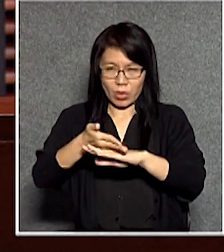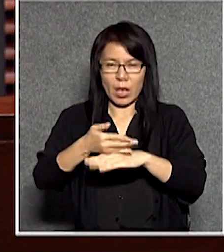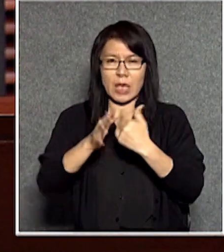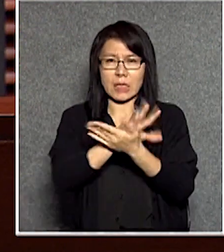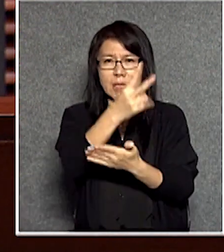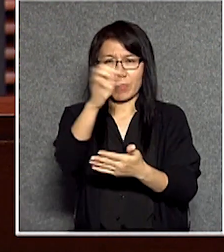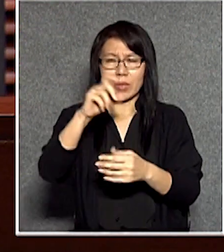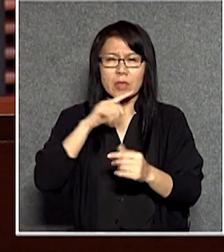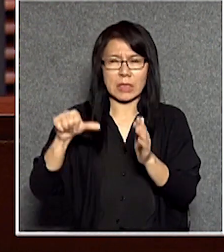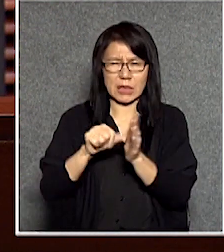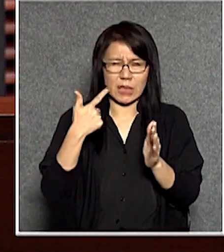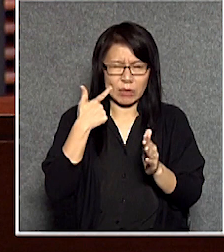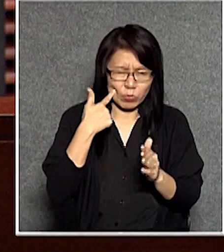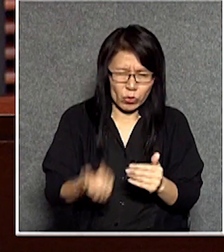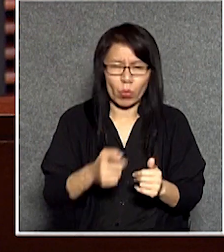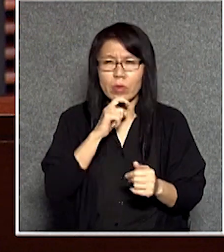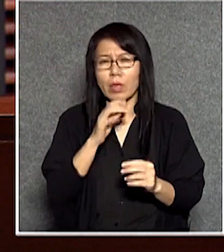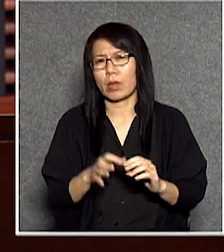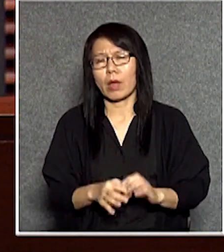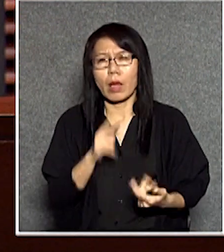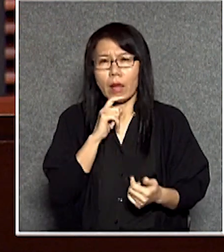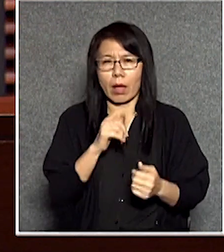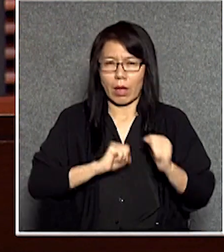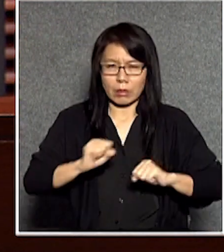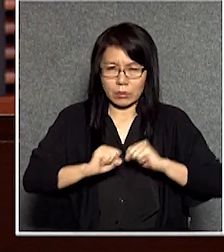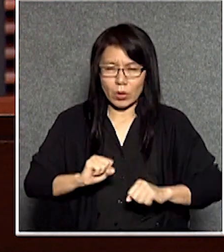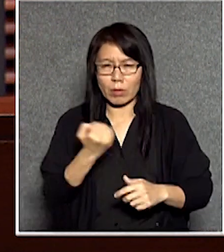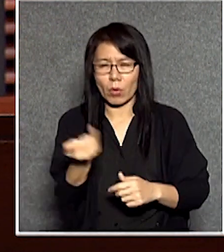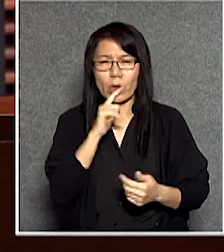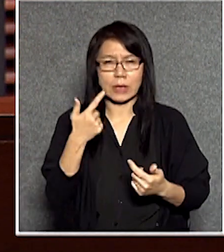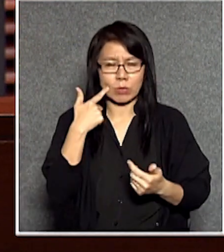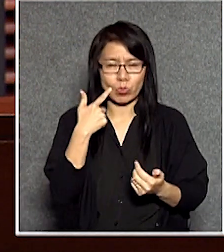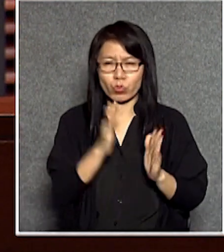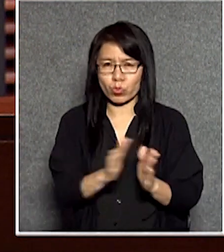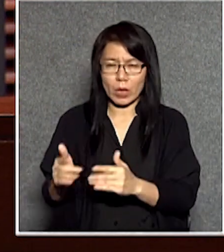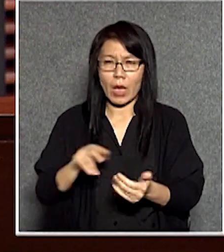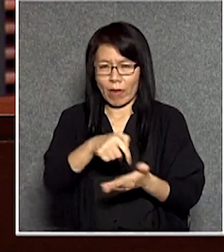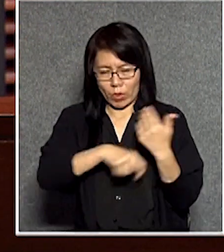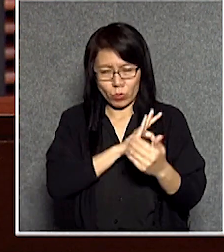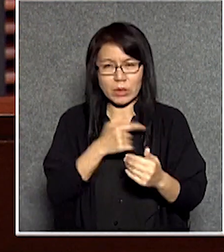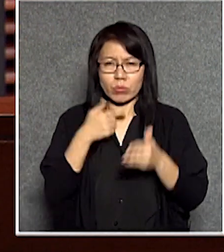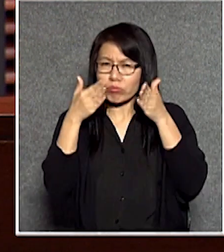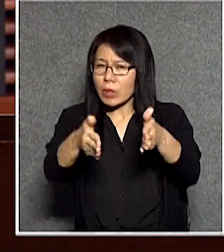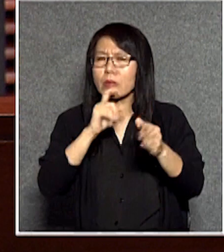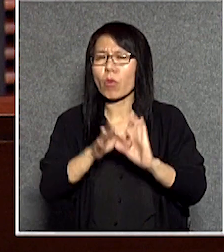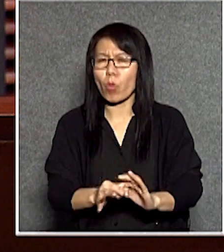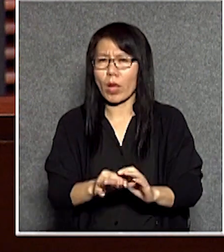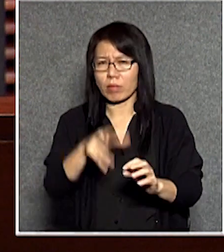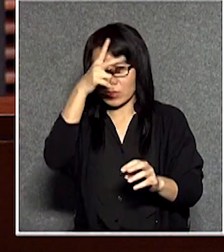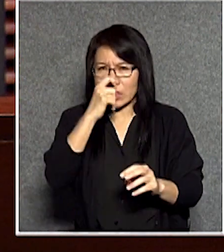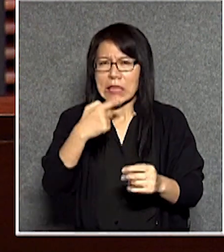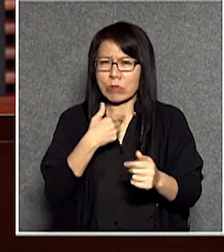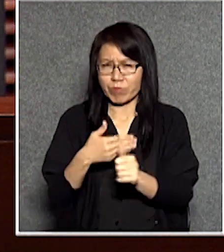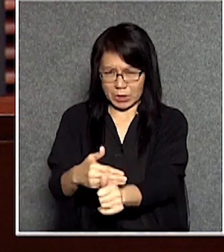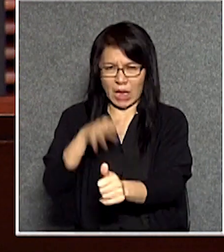職人員瀆職行為，我們有責任嚴肅處理，立法會更加必須對涉事者作出彈劾和譴